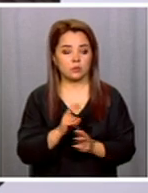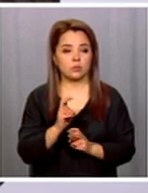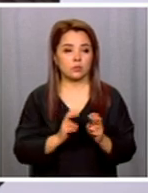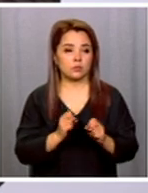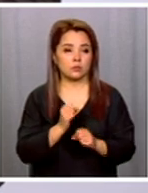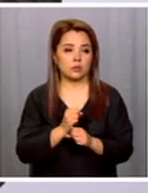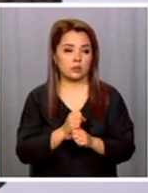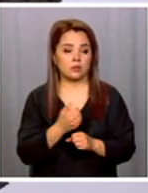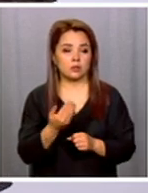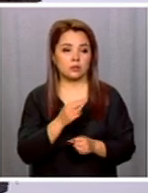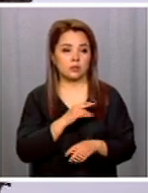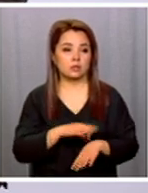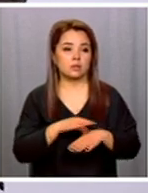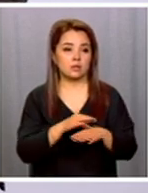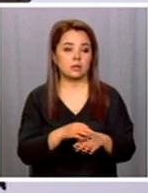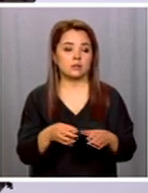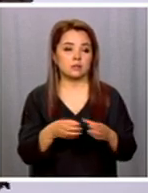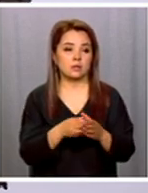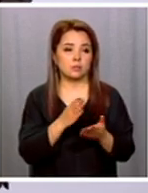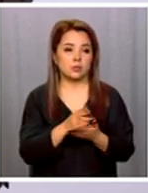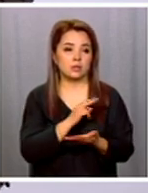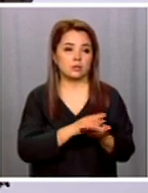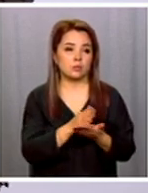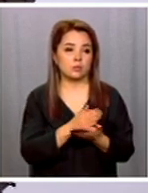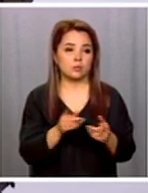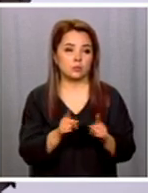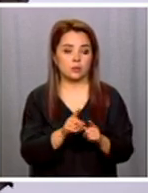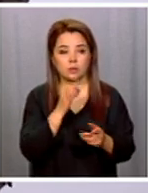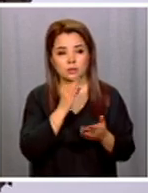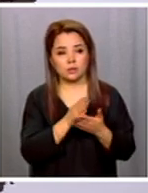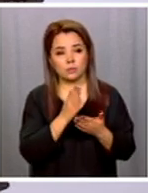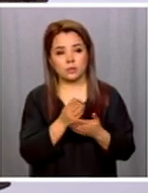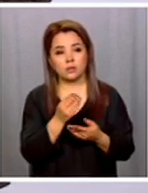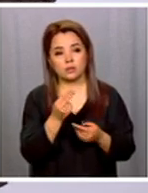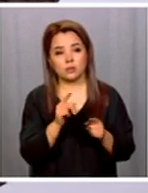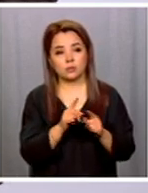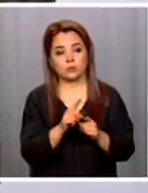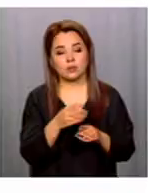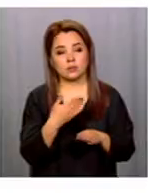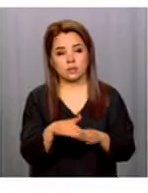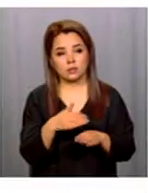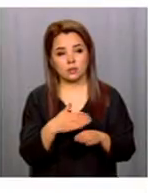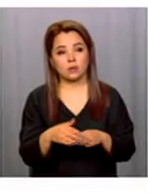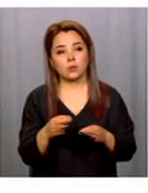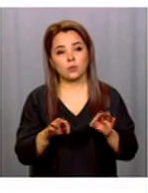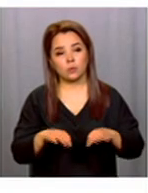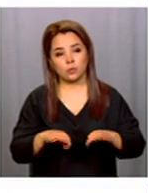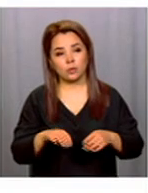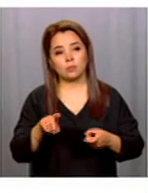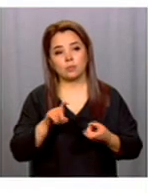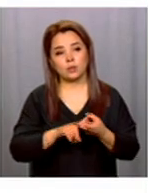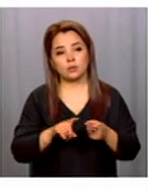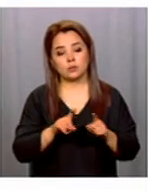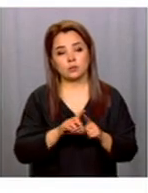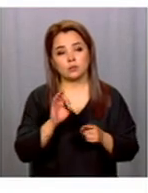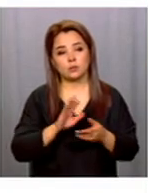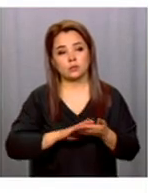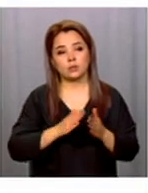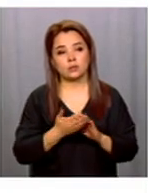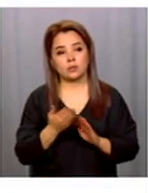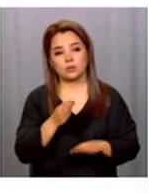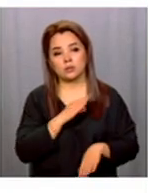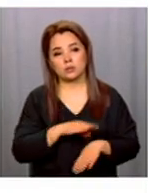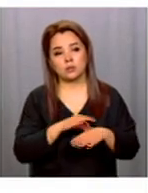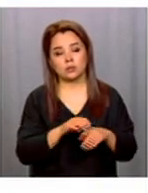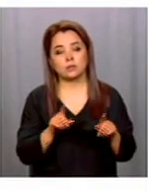айналысатын салалар. Ал қызмет көрсету болса, бұл қаржы несие, көлік, байланыс және әлеуметтік қызметтер